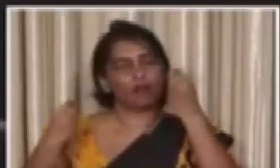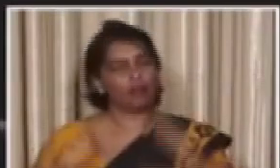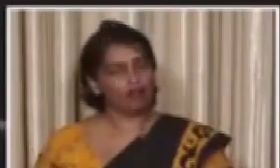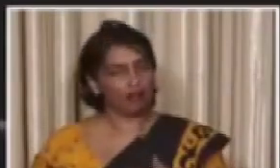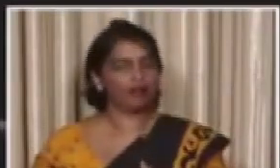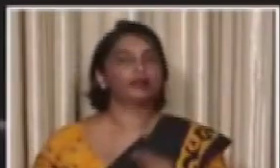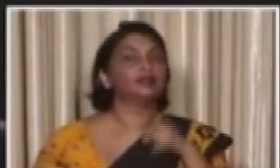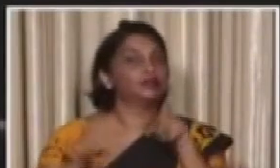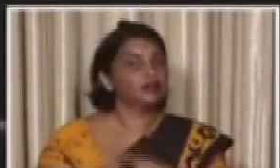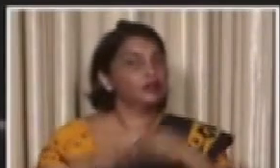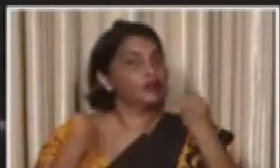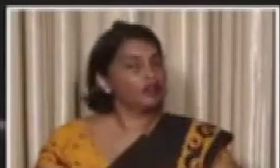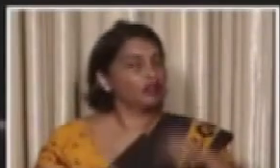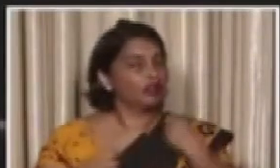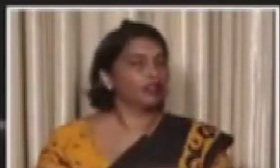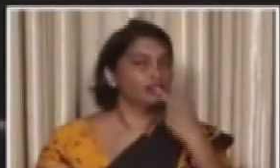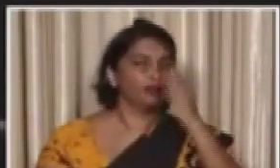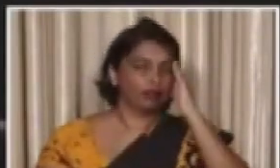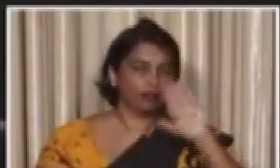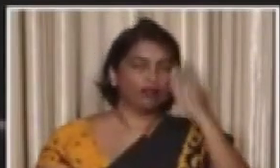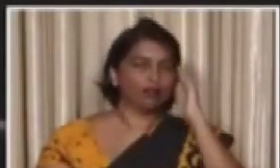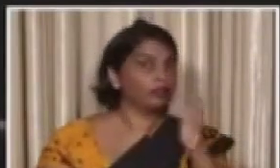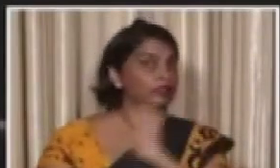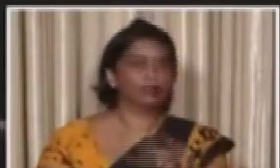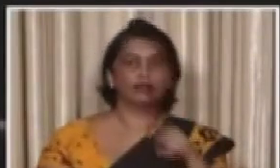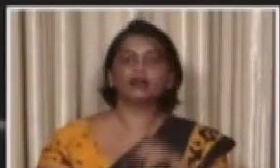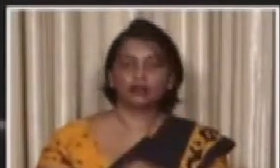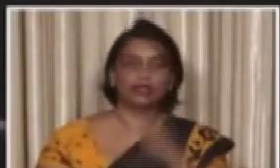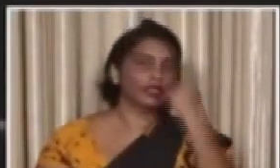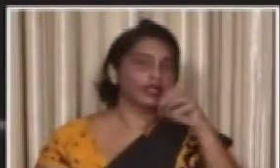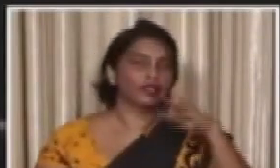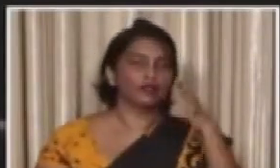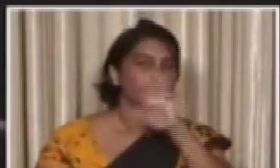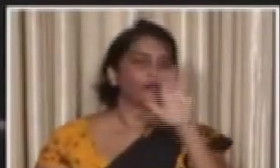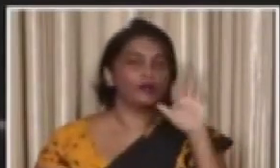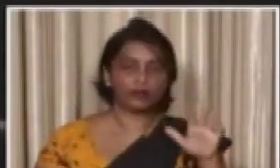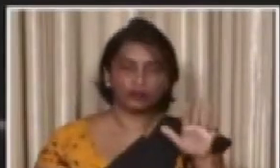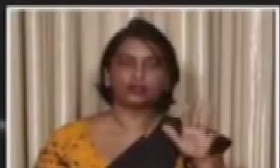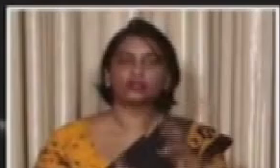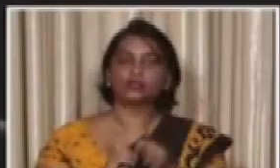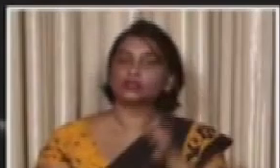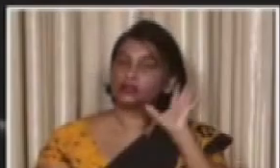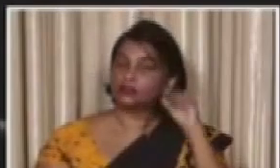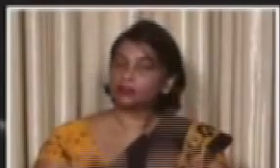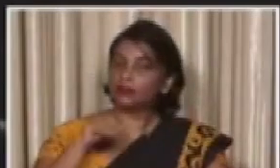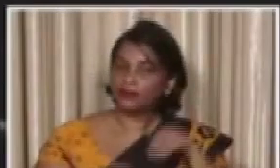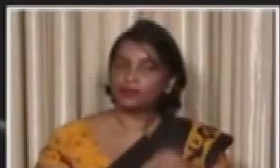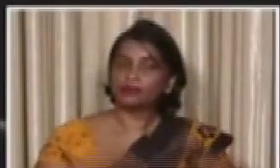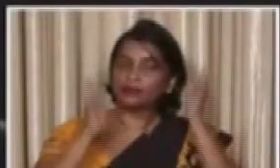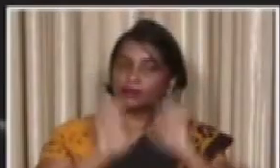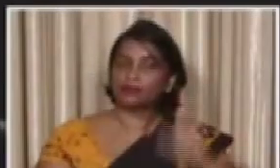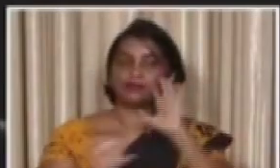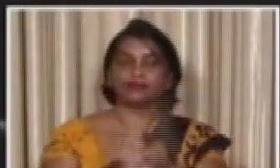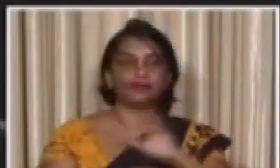වුණා. ඒ පරාජයන් දෙකම ස්වභාවික පරාජයන් නොවේ. 1999 ජනාධිපතිවරණ අවසන්